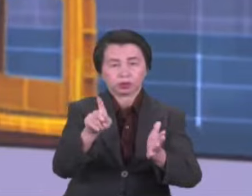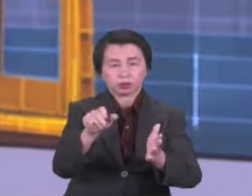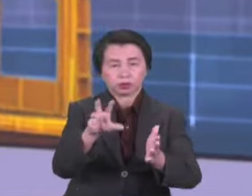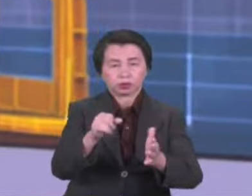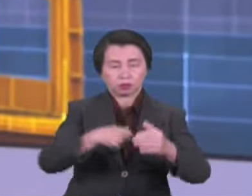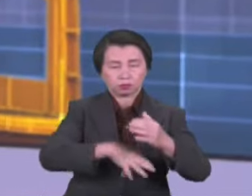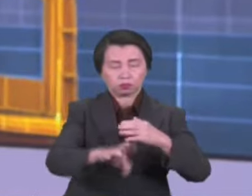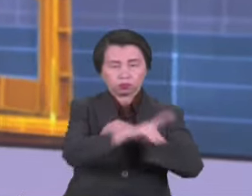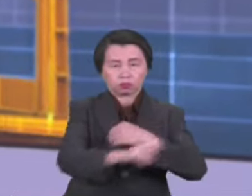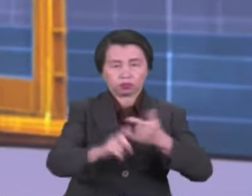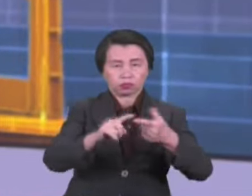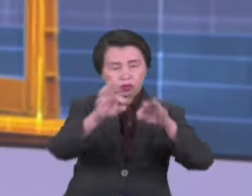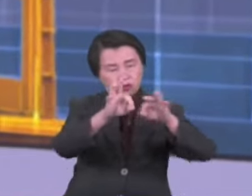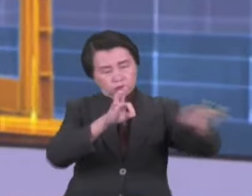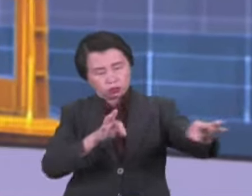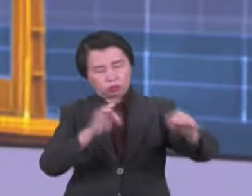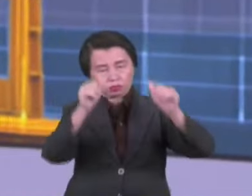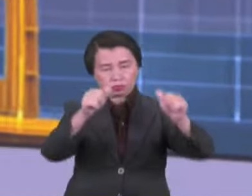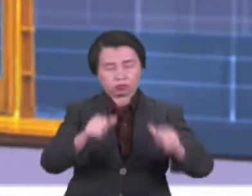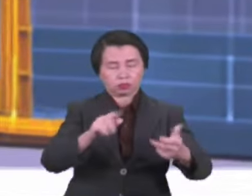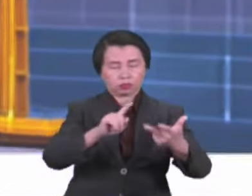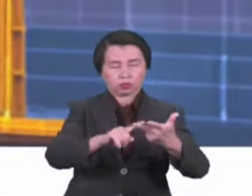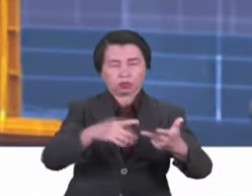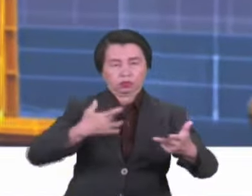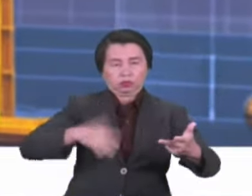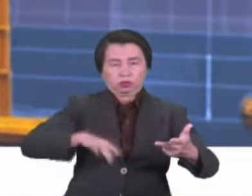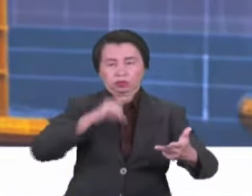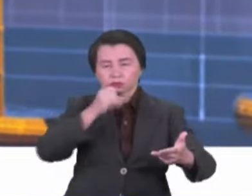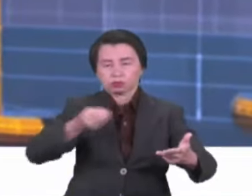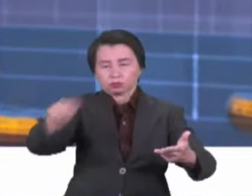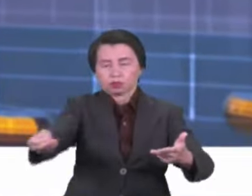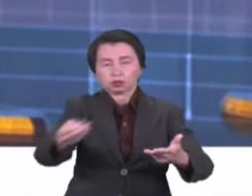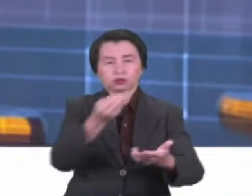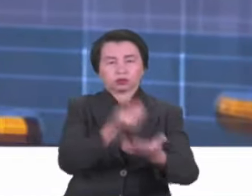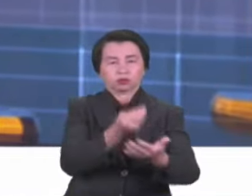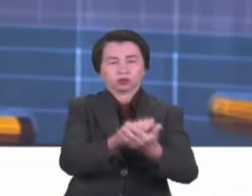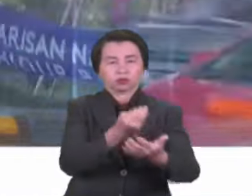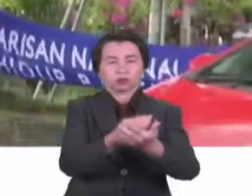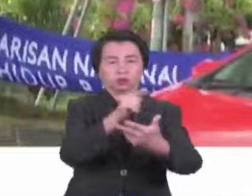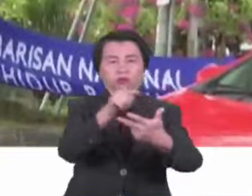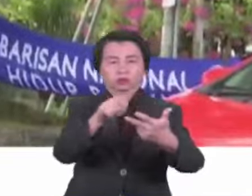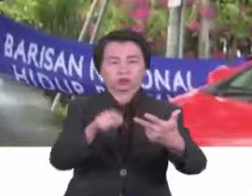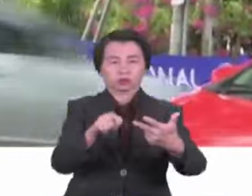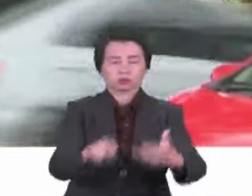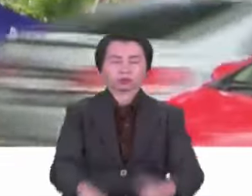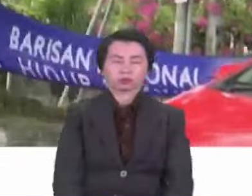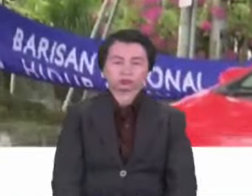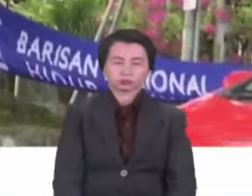pecah stor, koyak poster dan penafian beri wang ketika berkempen.